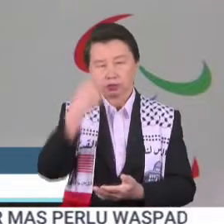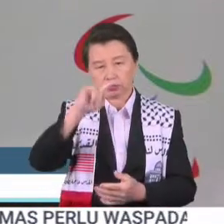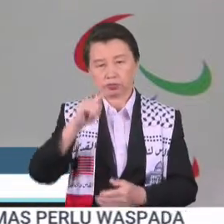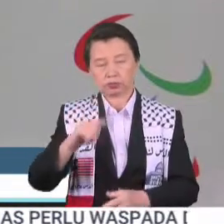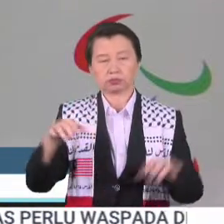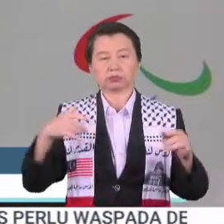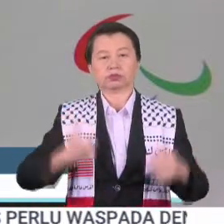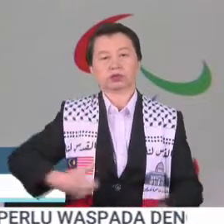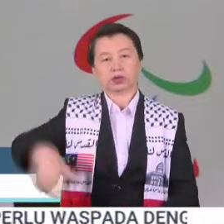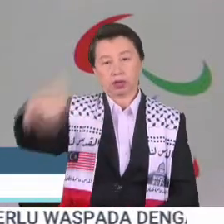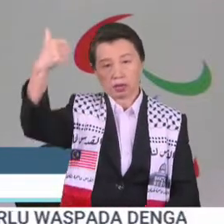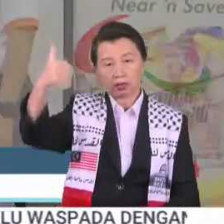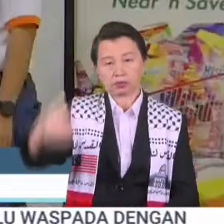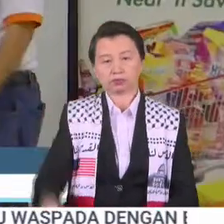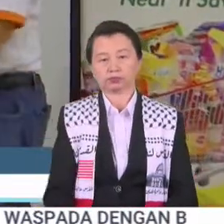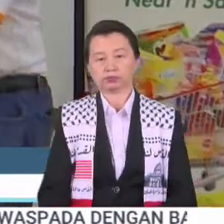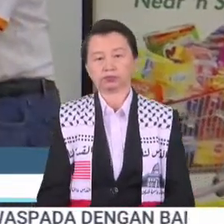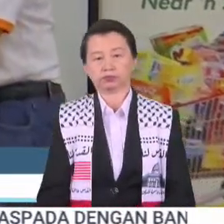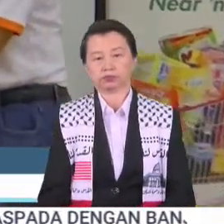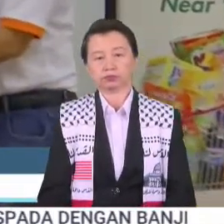menang.